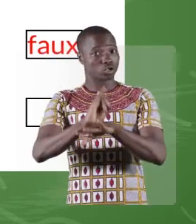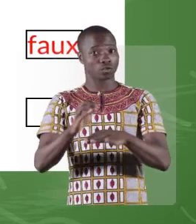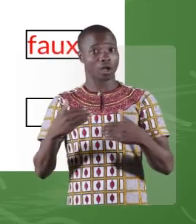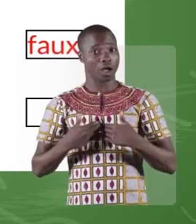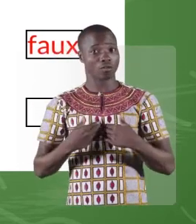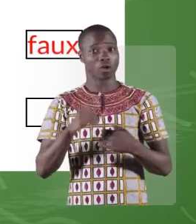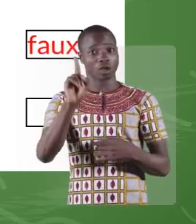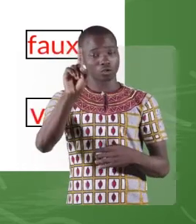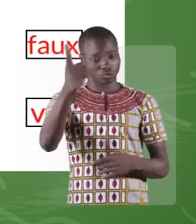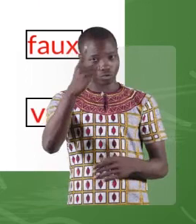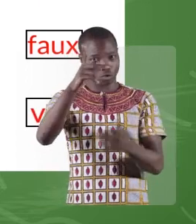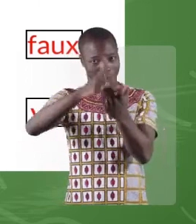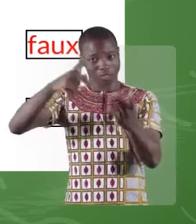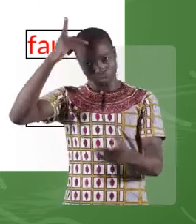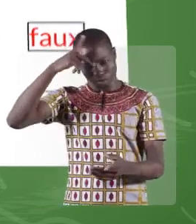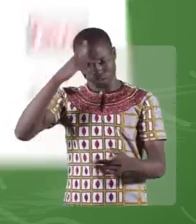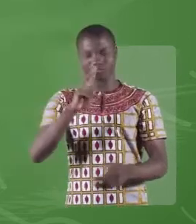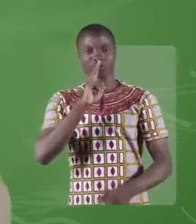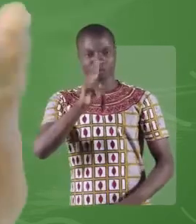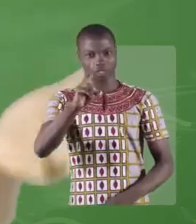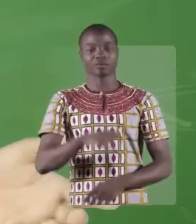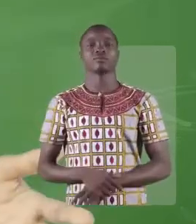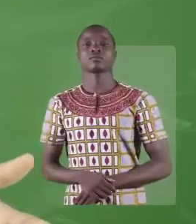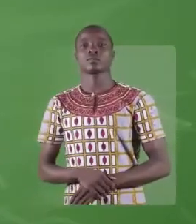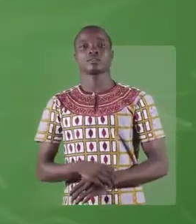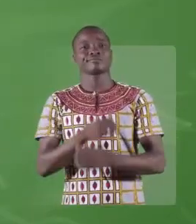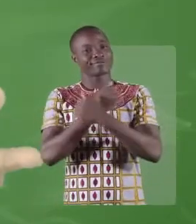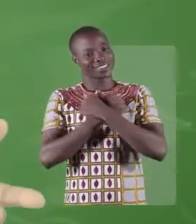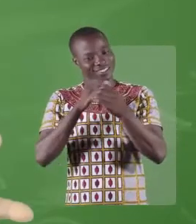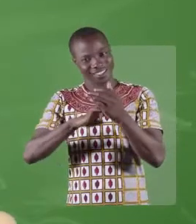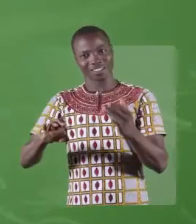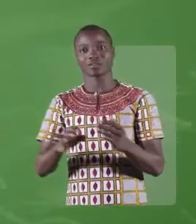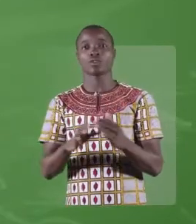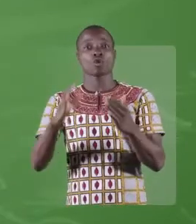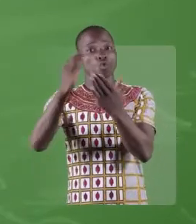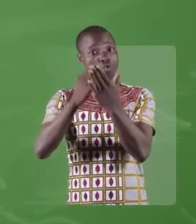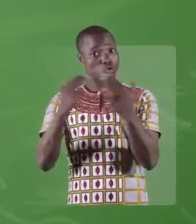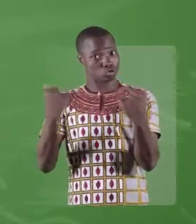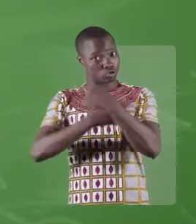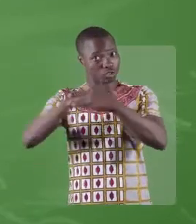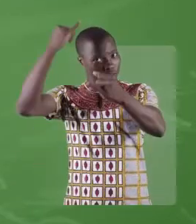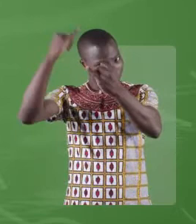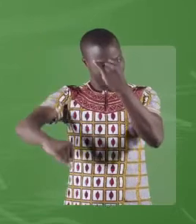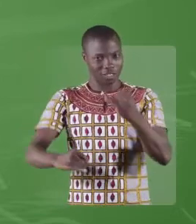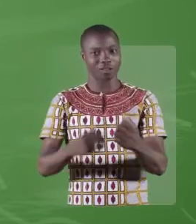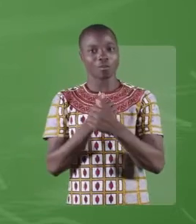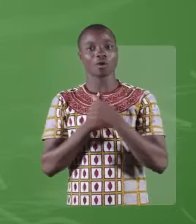parti politique. C'est vrai. Chers élèves, la leçon d'aujourd'hui est terminée. J'ai été